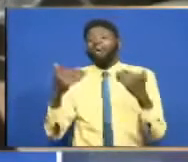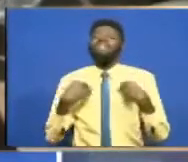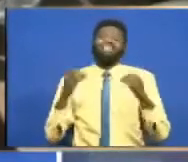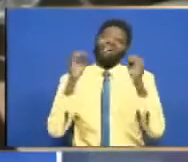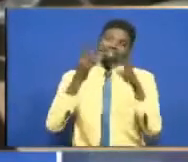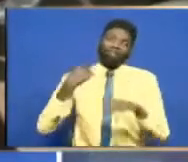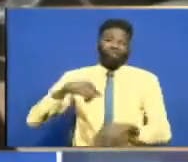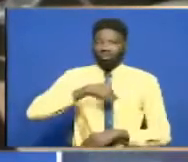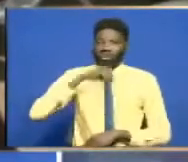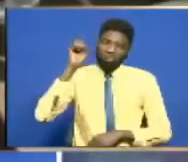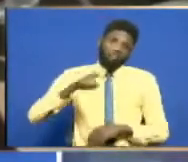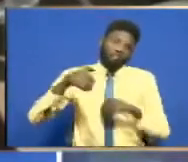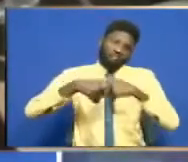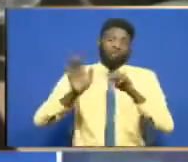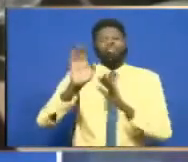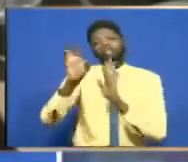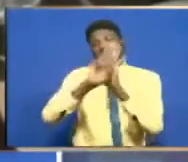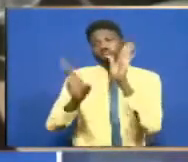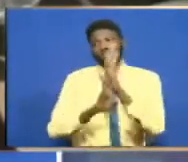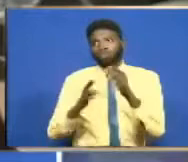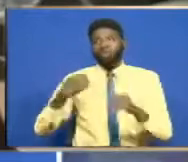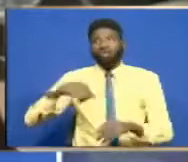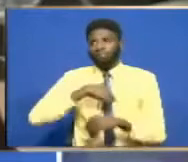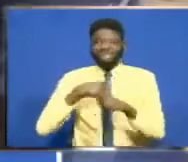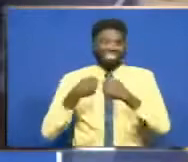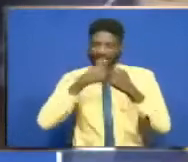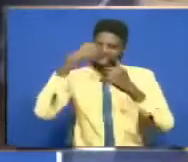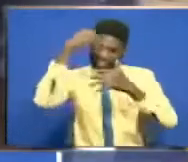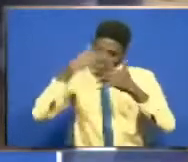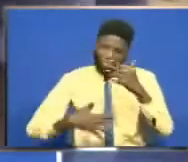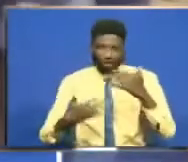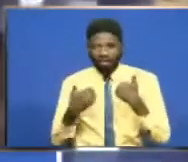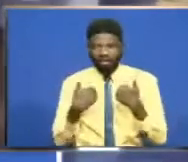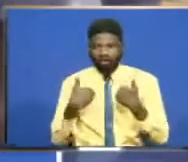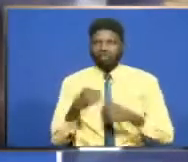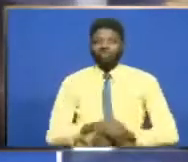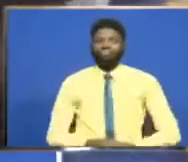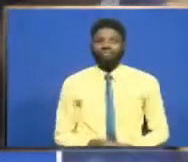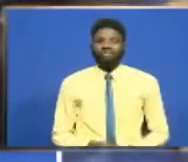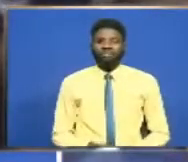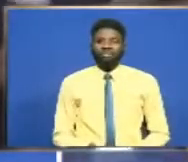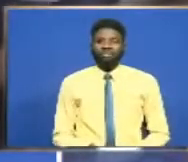venye wanataka. So tunashinda mingi tunapitia.